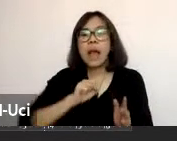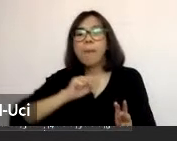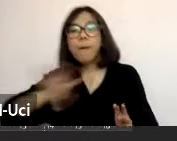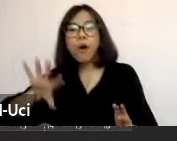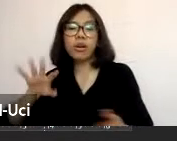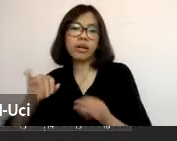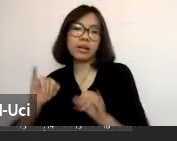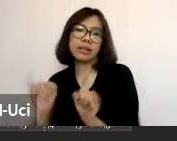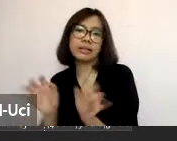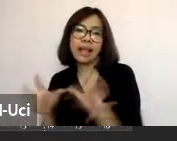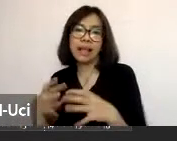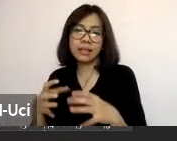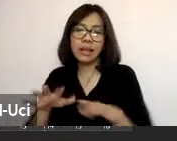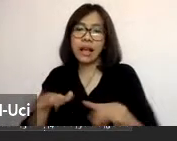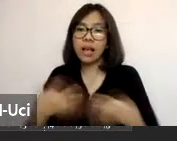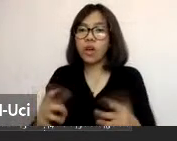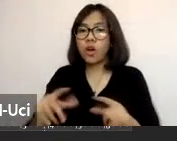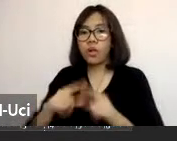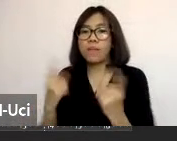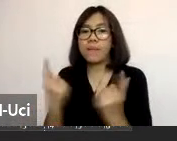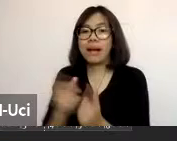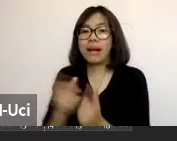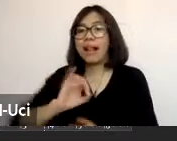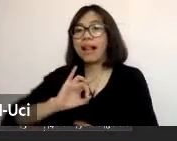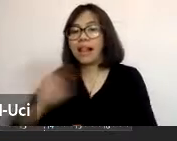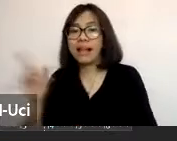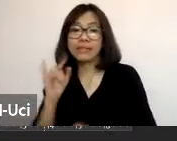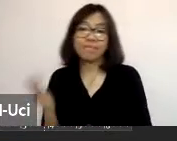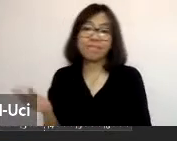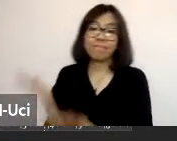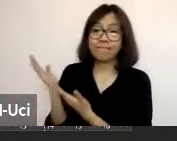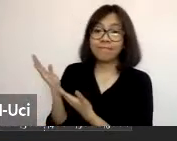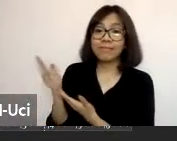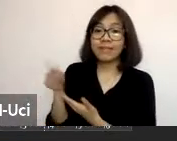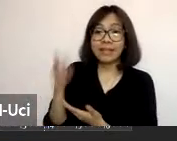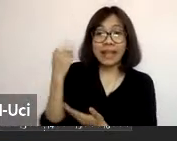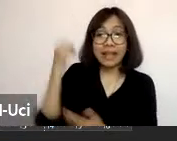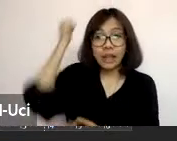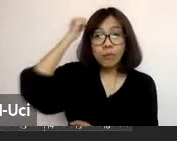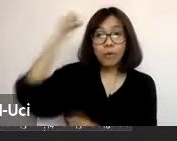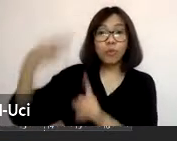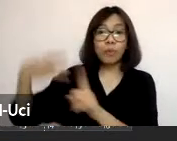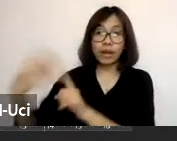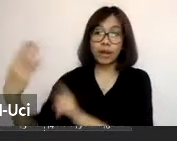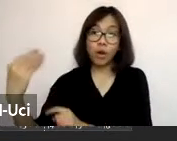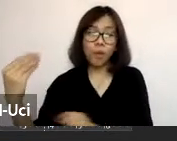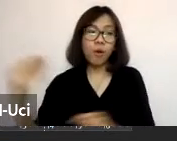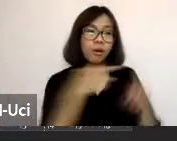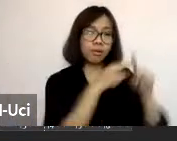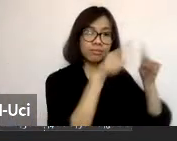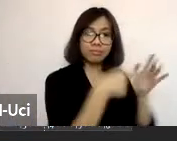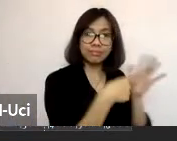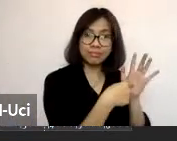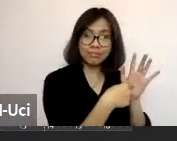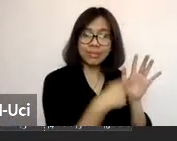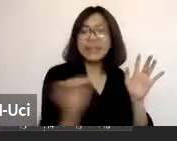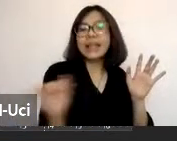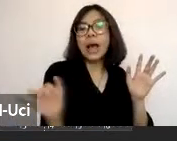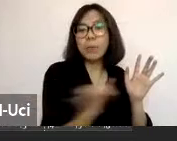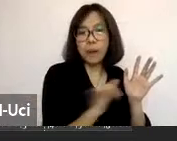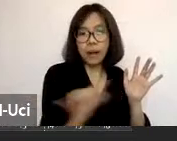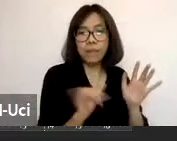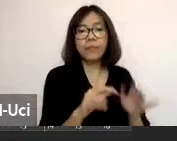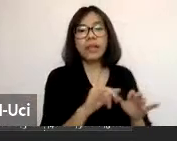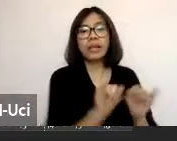lain disini sendiri sudah menggambarkan ya apa yang tadi disampaikan berderet bahwa masing-masing instansi atau lembaga terkait